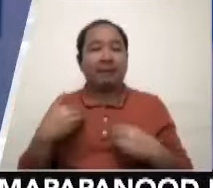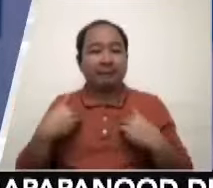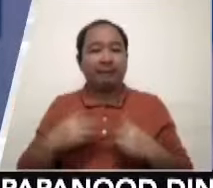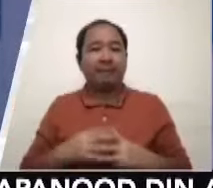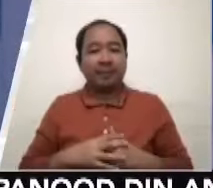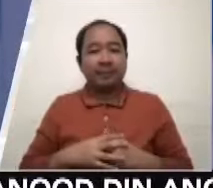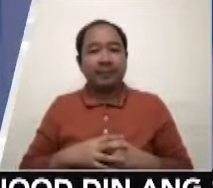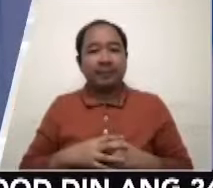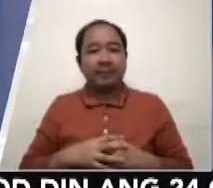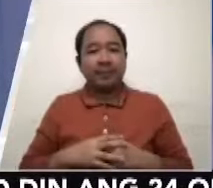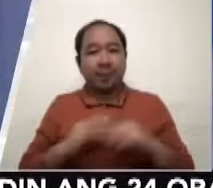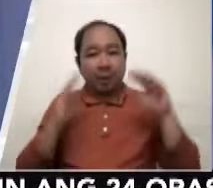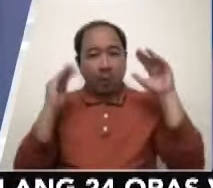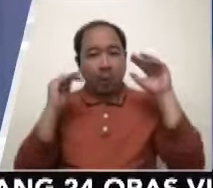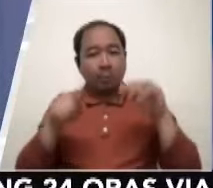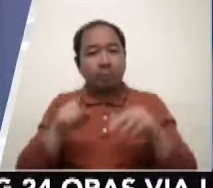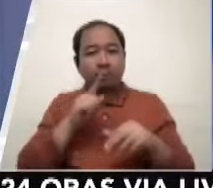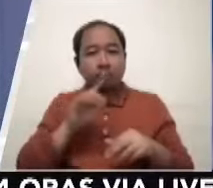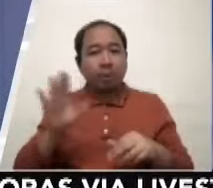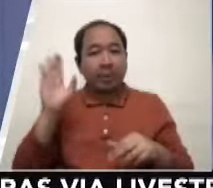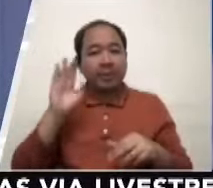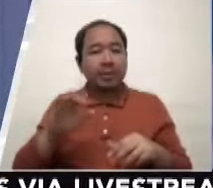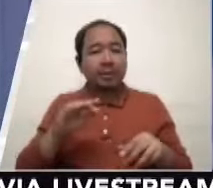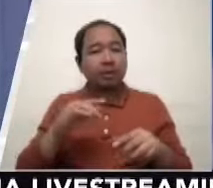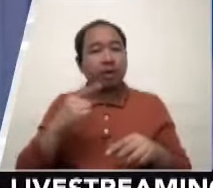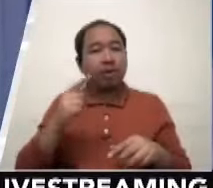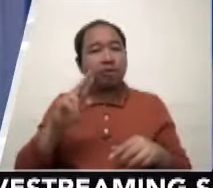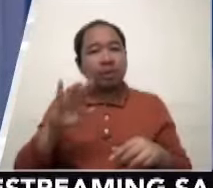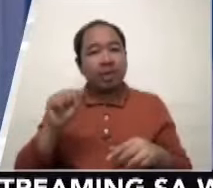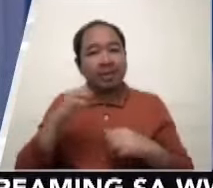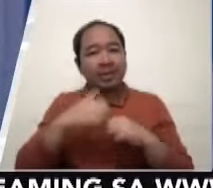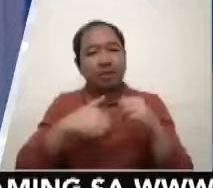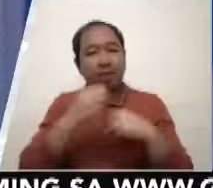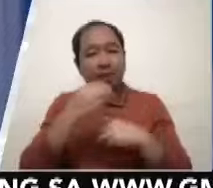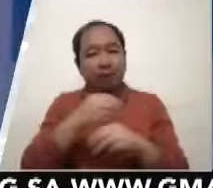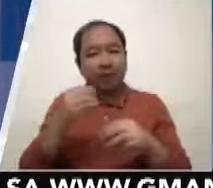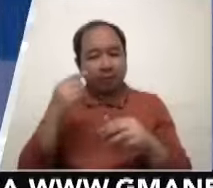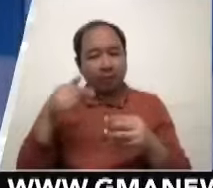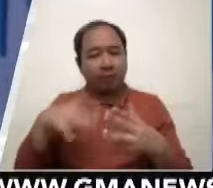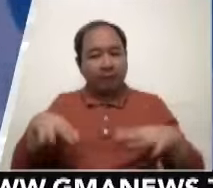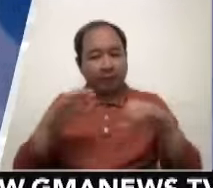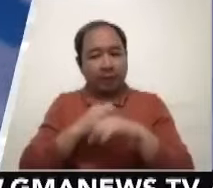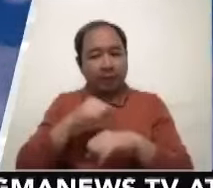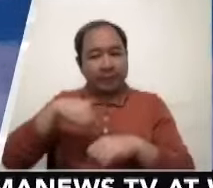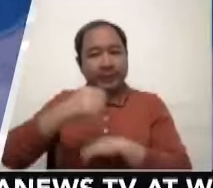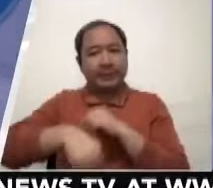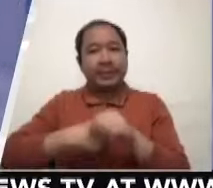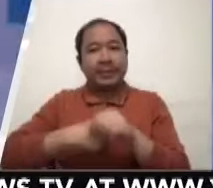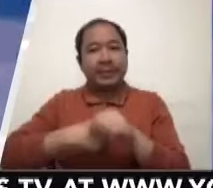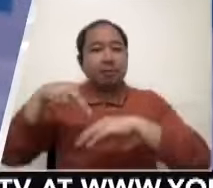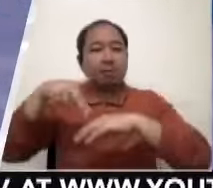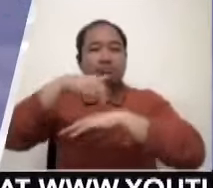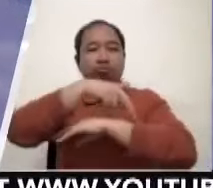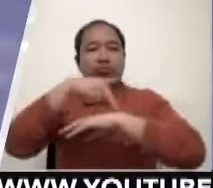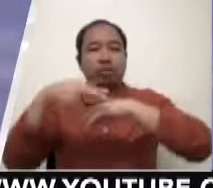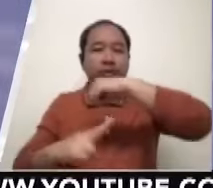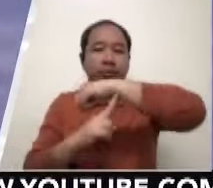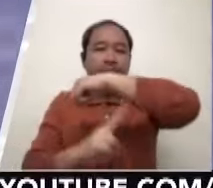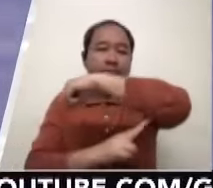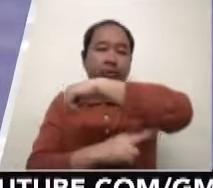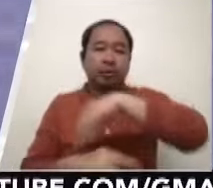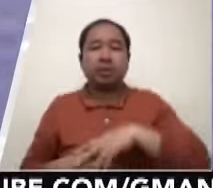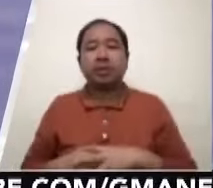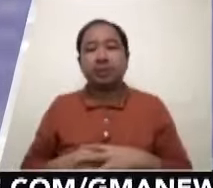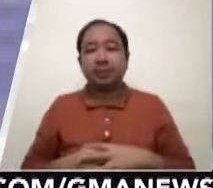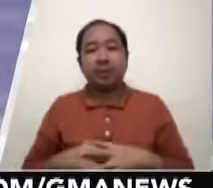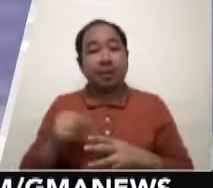Aasahan namin ang pangako ng General Trias City Engineering Office na magagawa ngayong taon ng footbridge. Para sa inyong mga sumbong, ipadala niyo lamang sa Kapuso Action Man